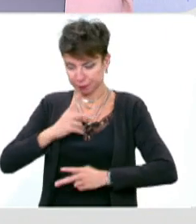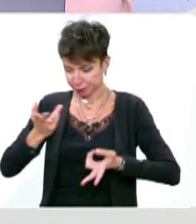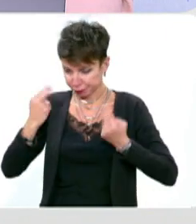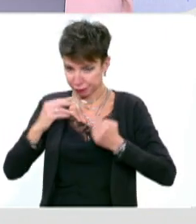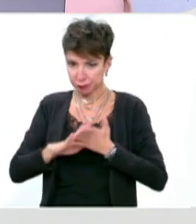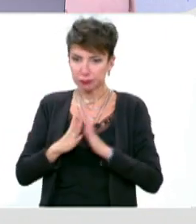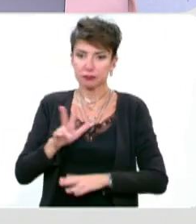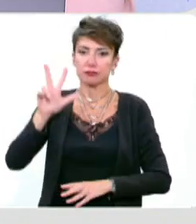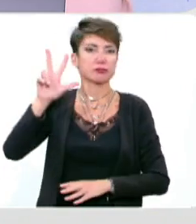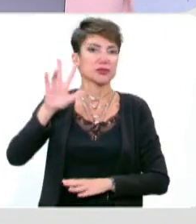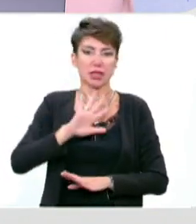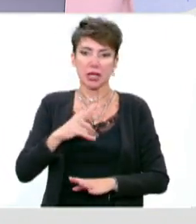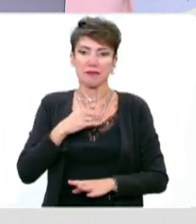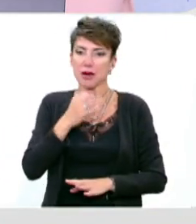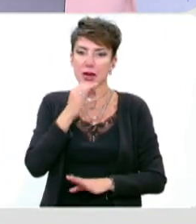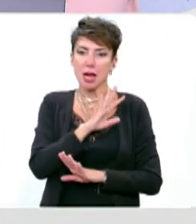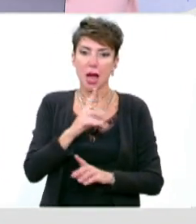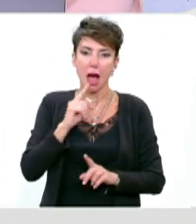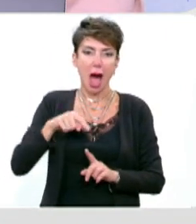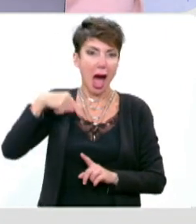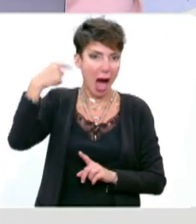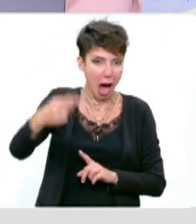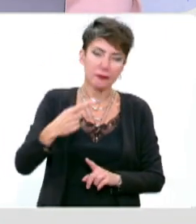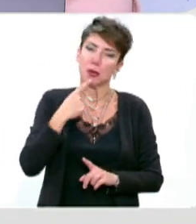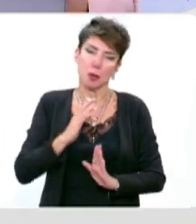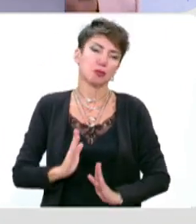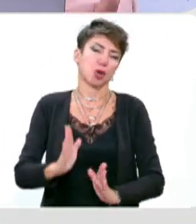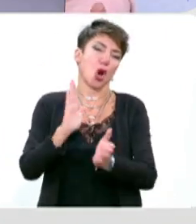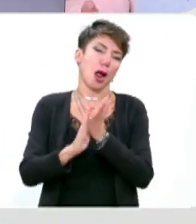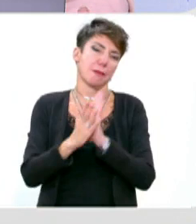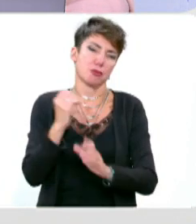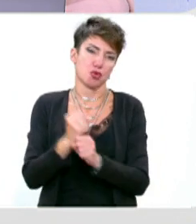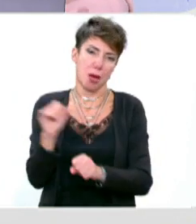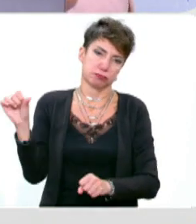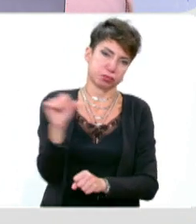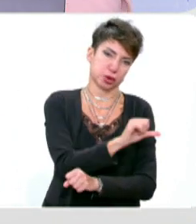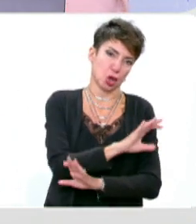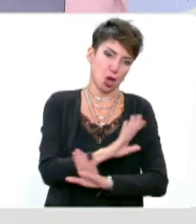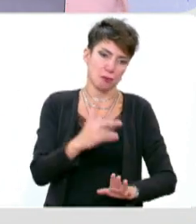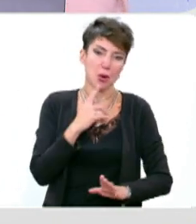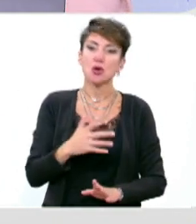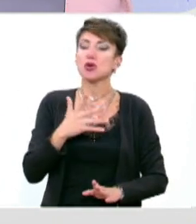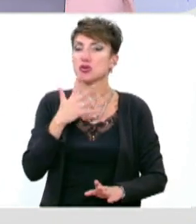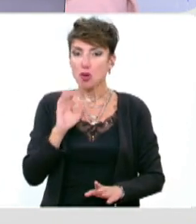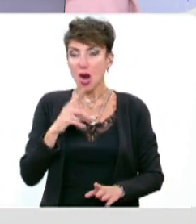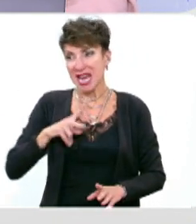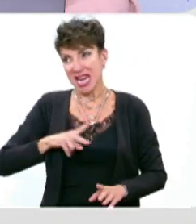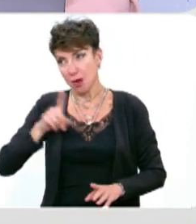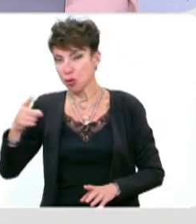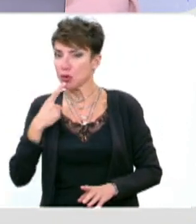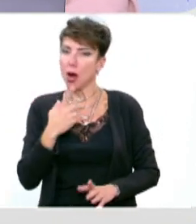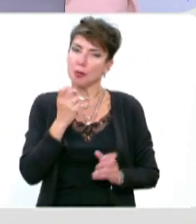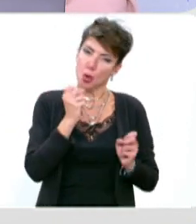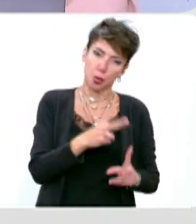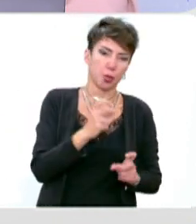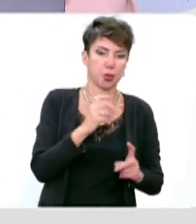συνέλευση του κλάδου τους που θα πραγματοποιηθεί αύριο μετά τη συμφωνία λοιπόν των δύο αρμόδιων υπουργείων με τους συμβολαιογράφους ξεκινά πιλοτικά την